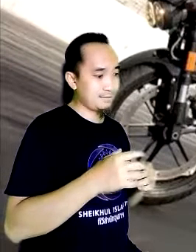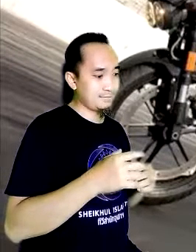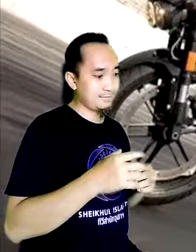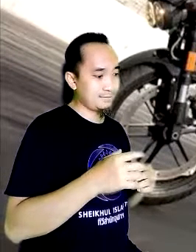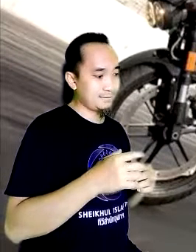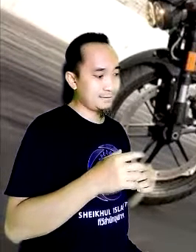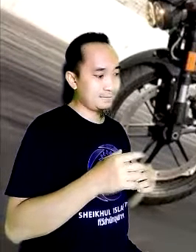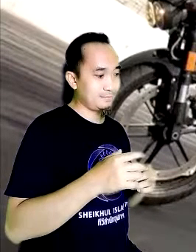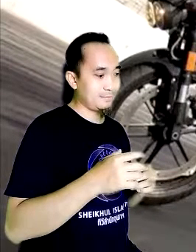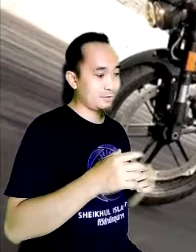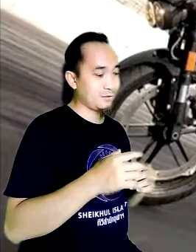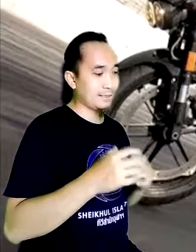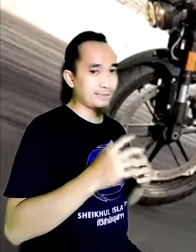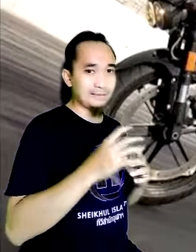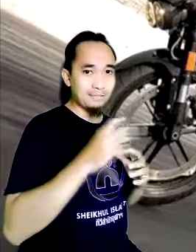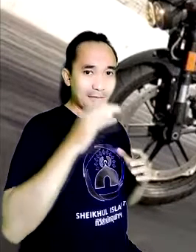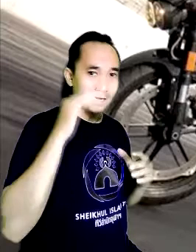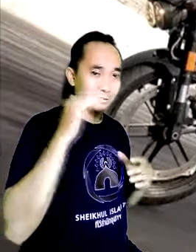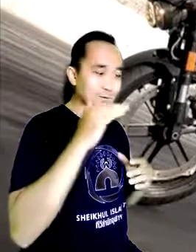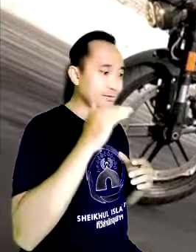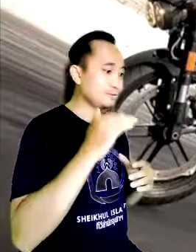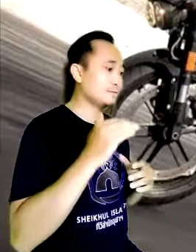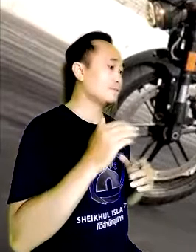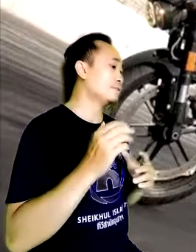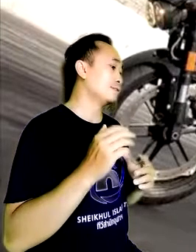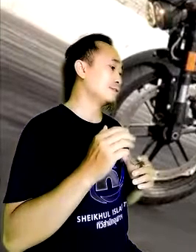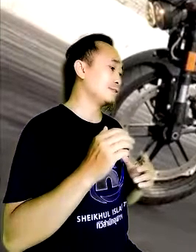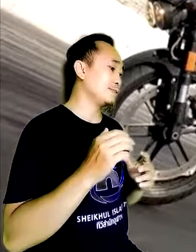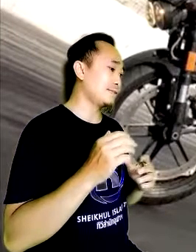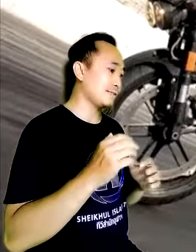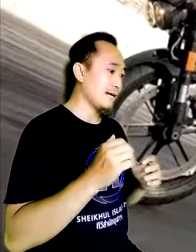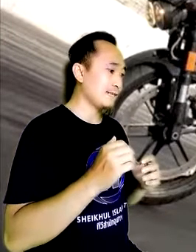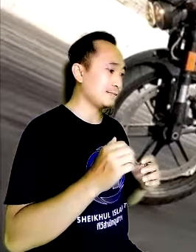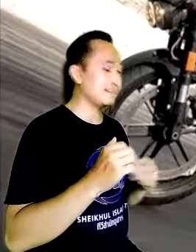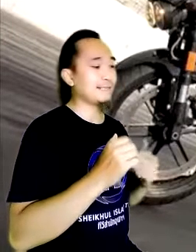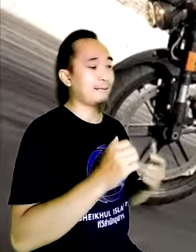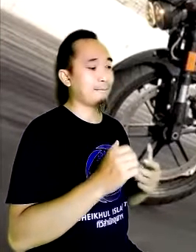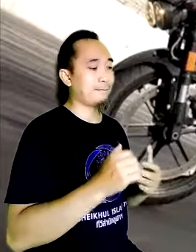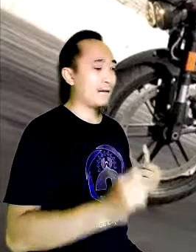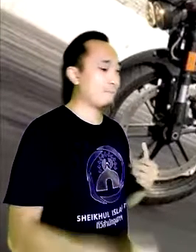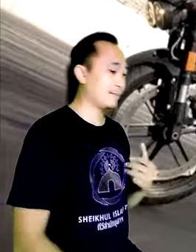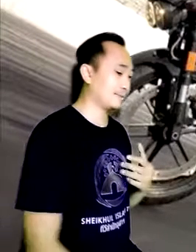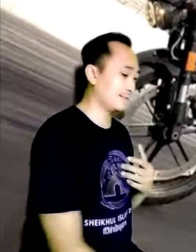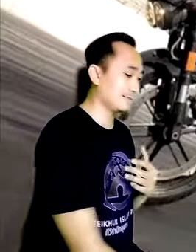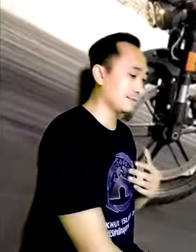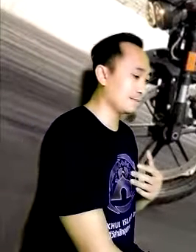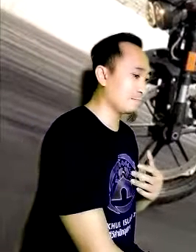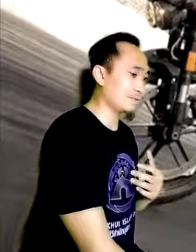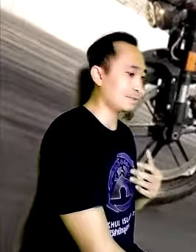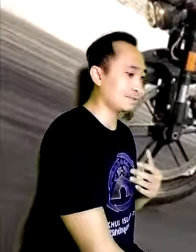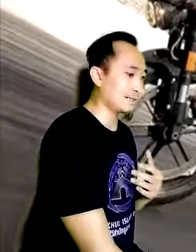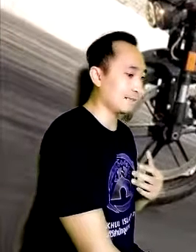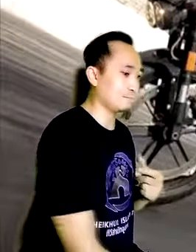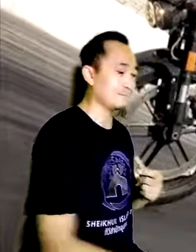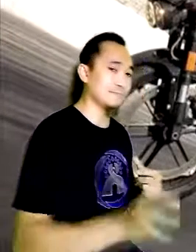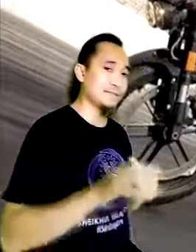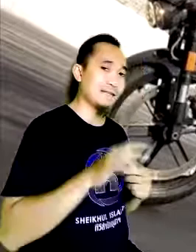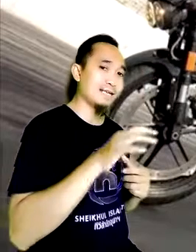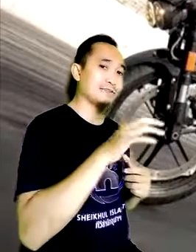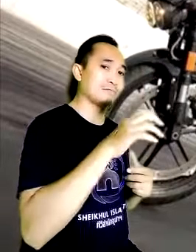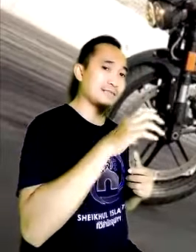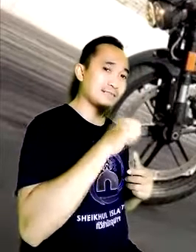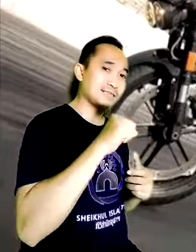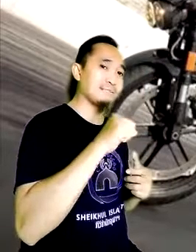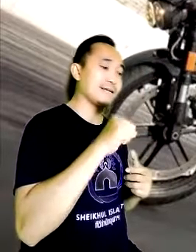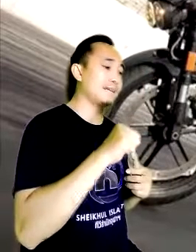gambar motor yang tadinya melaju, dia direm. Apa yang terjadi ketika motor direm?